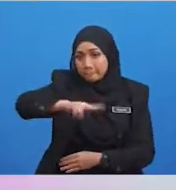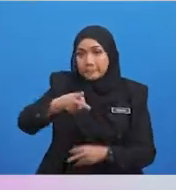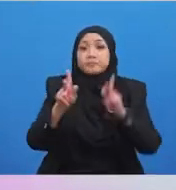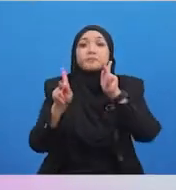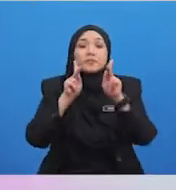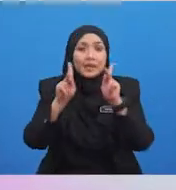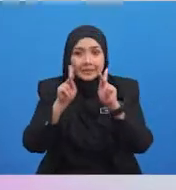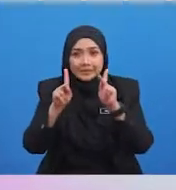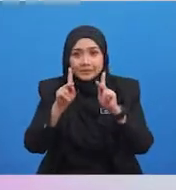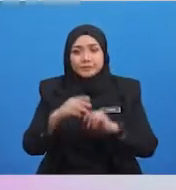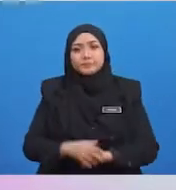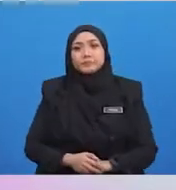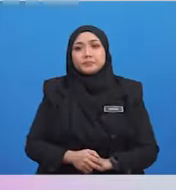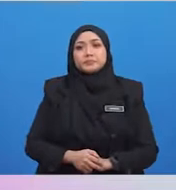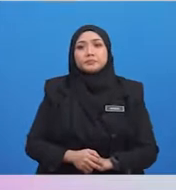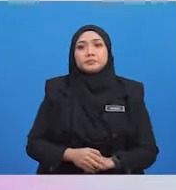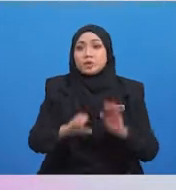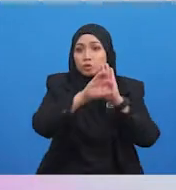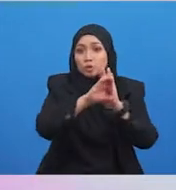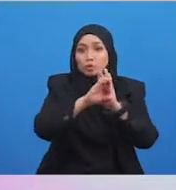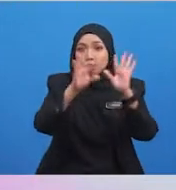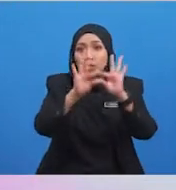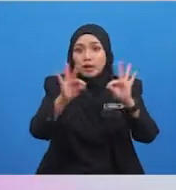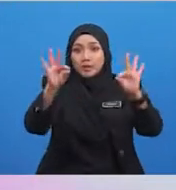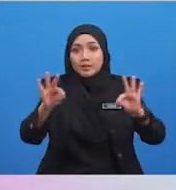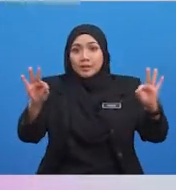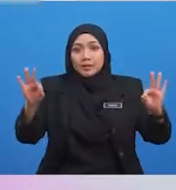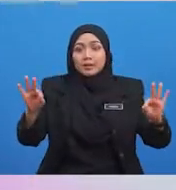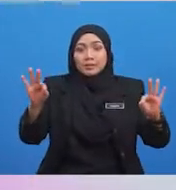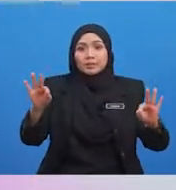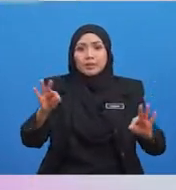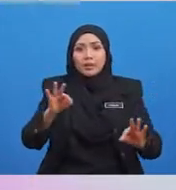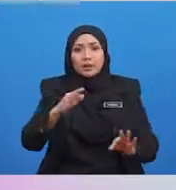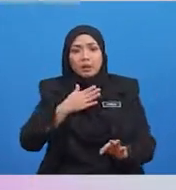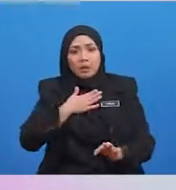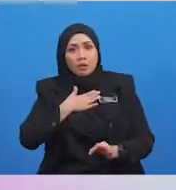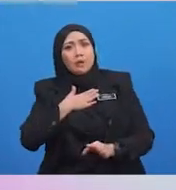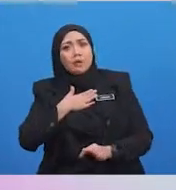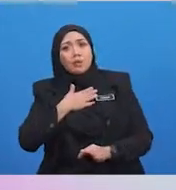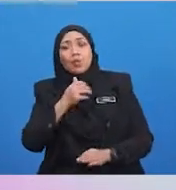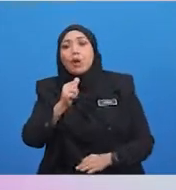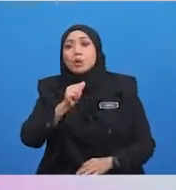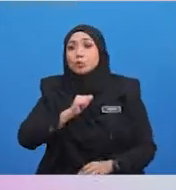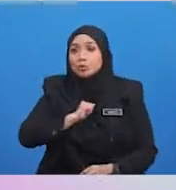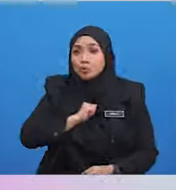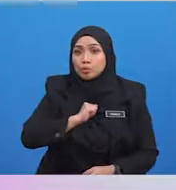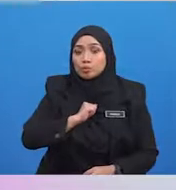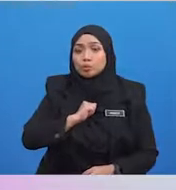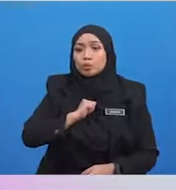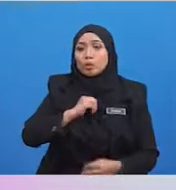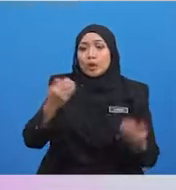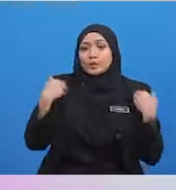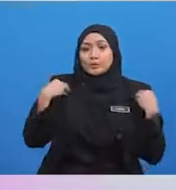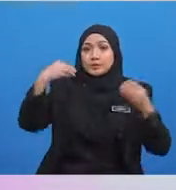Contohnya ialah ayat "Terkedu aku" yang terdapat dalam rangkap